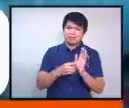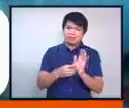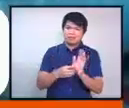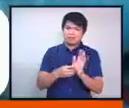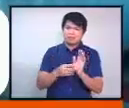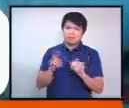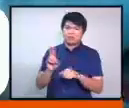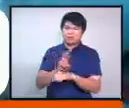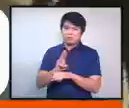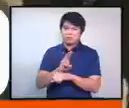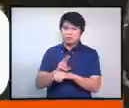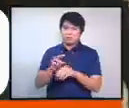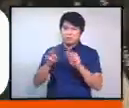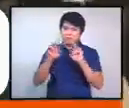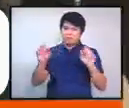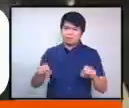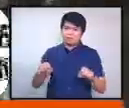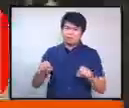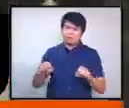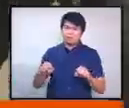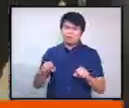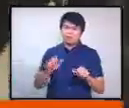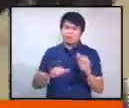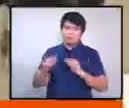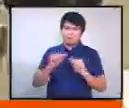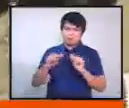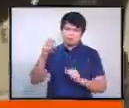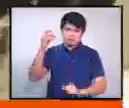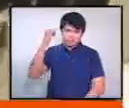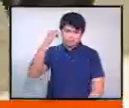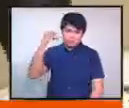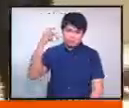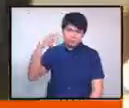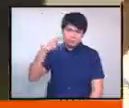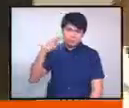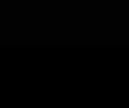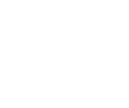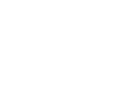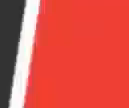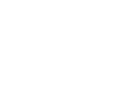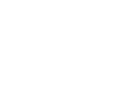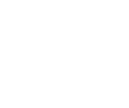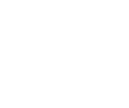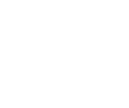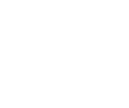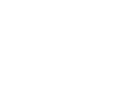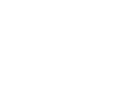bodega sa compound. Umaaksyon, Justine Punsalang, News 5.